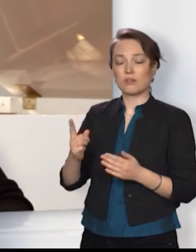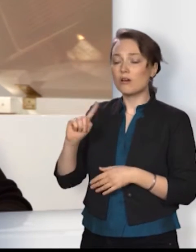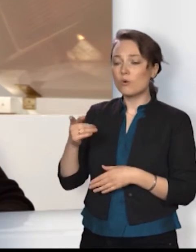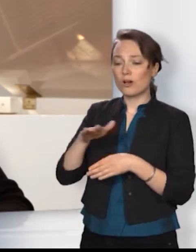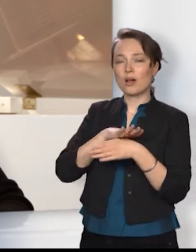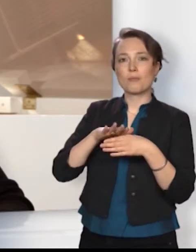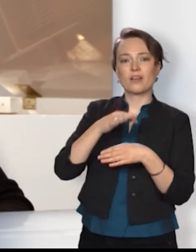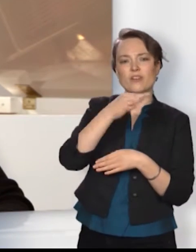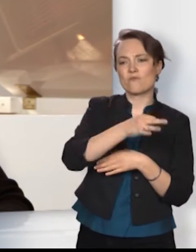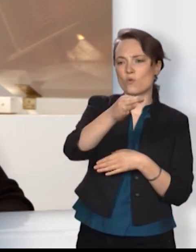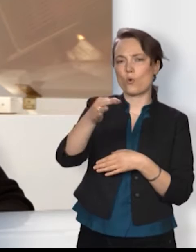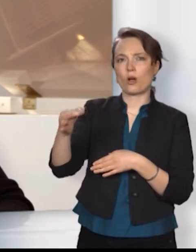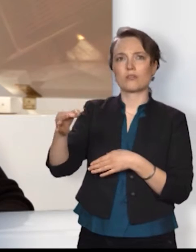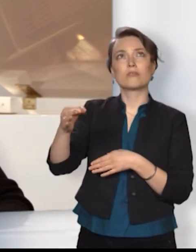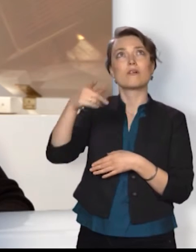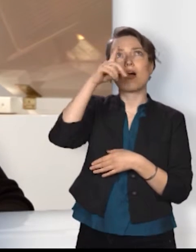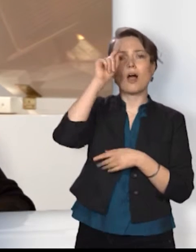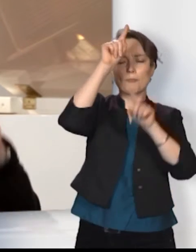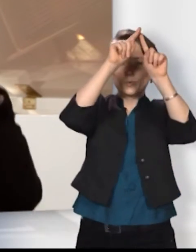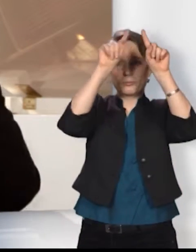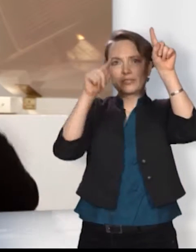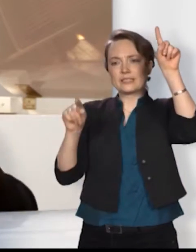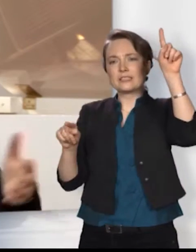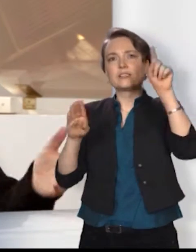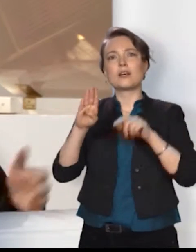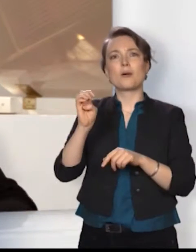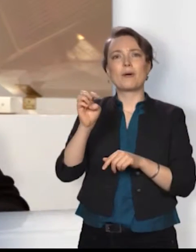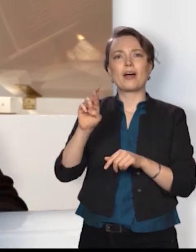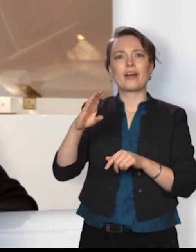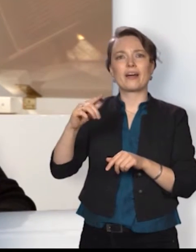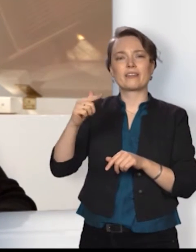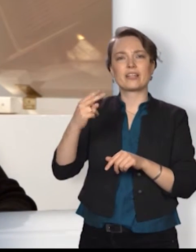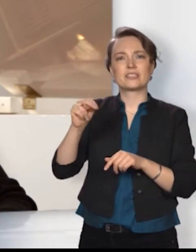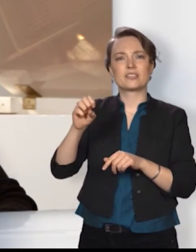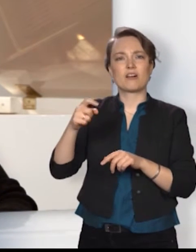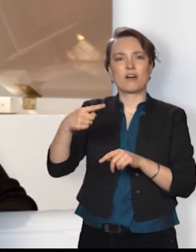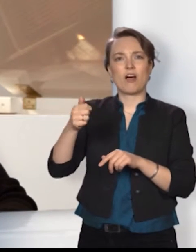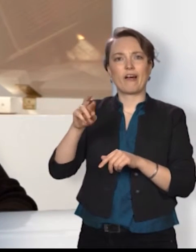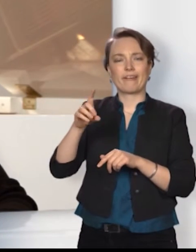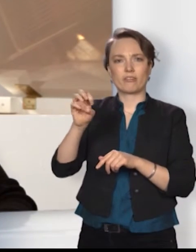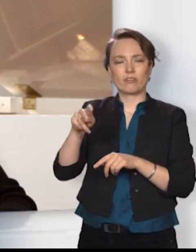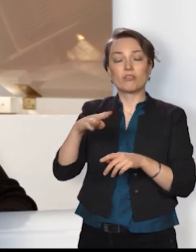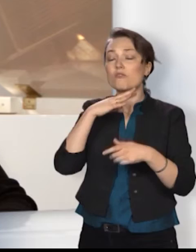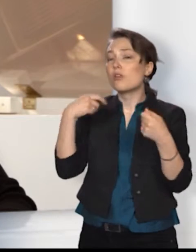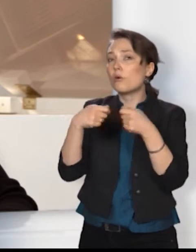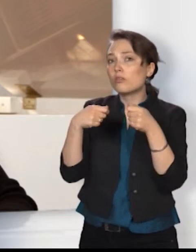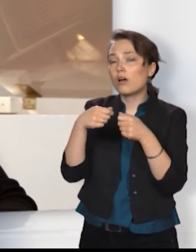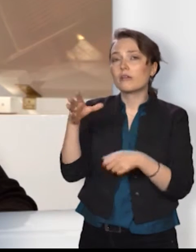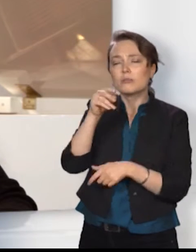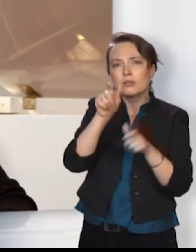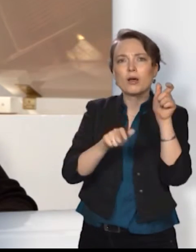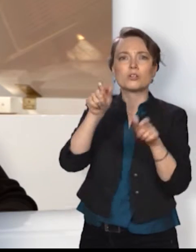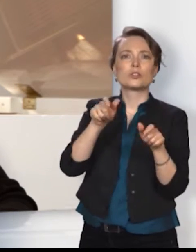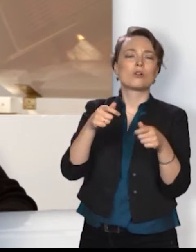Tun natürlich auch, vor Ort in den Gemeinden von Hamburg bis nach Berchtesgaden, Kontakt mit